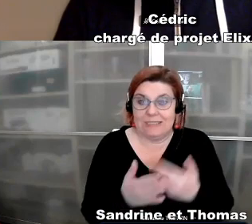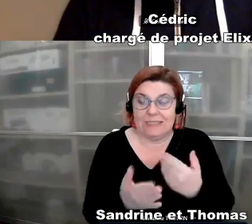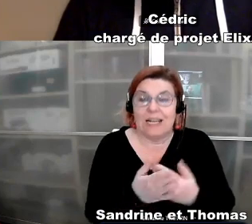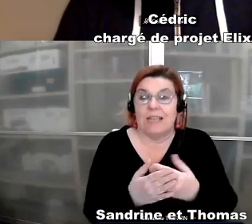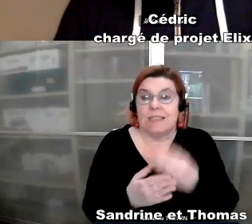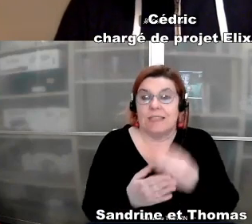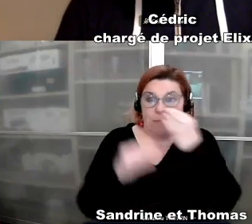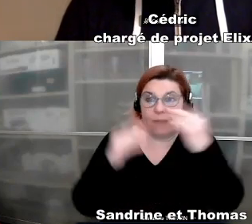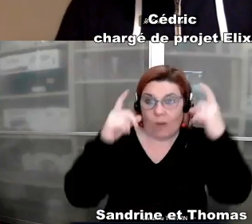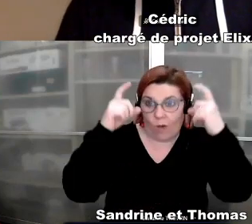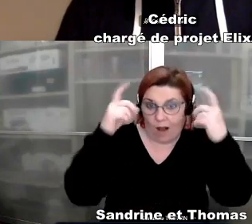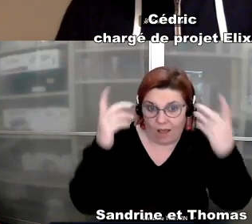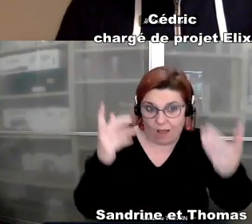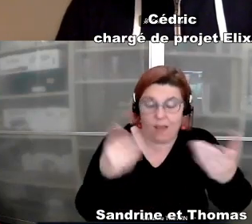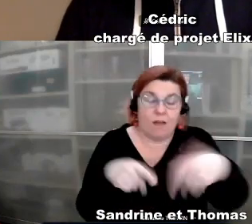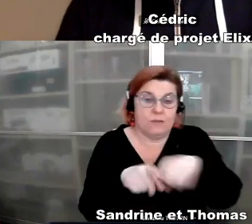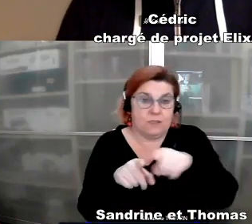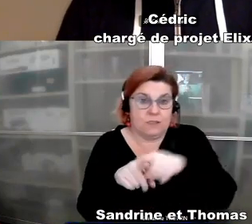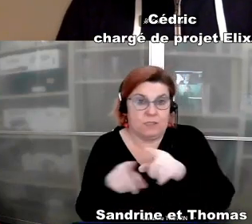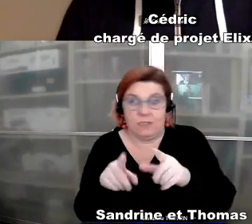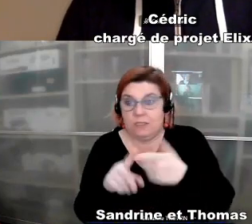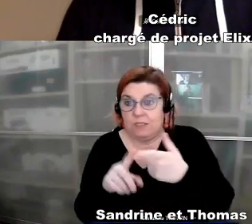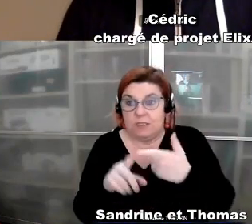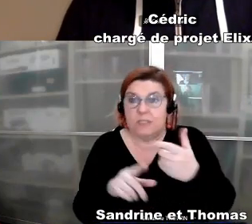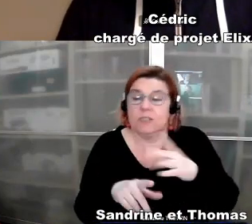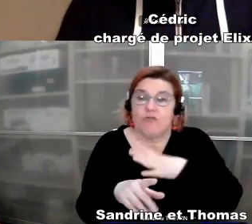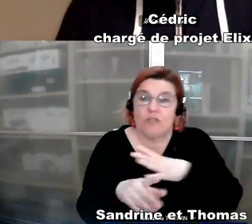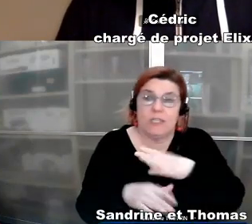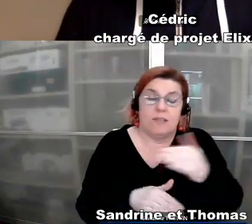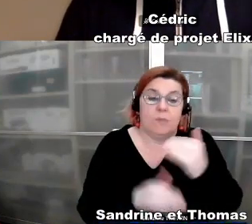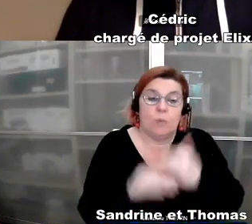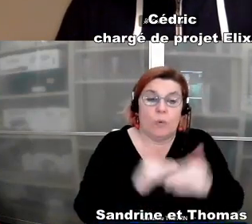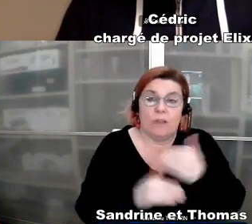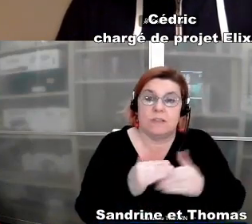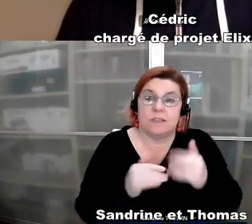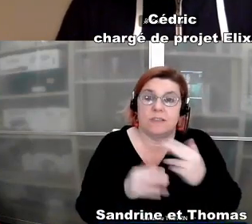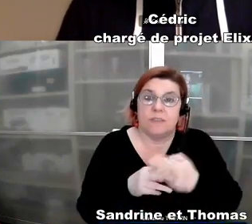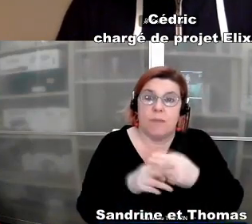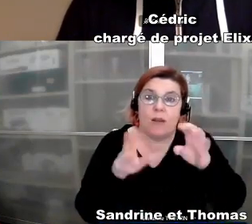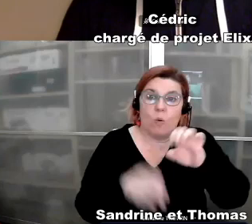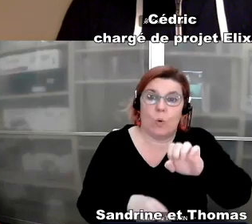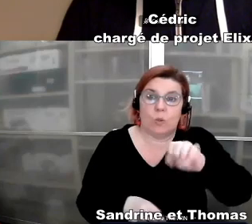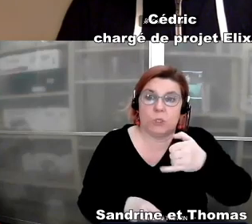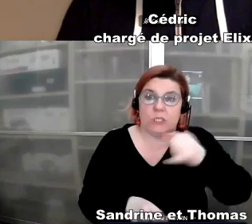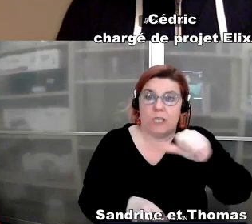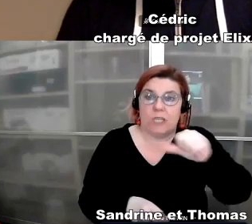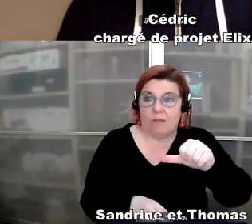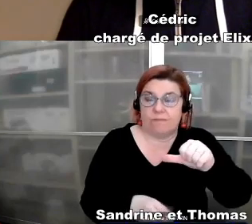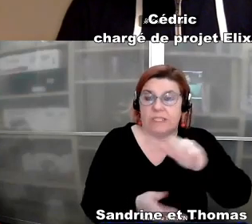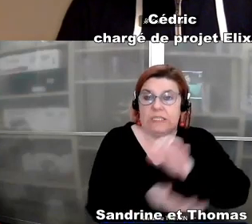Koala. C'est aussi un programme qu'on appelle Édition Jeunesse Accessible, EJA,